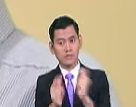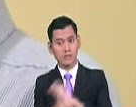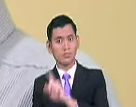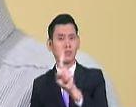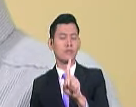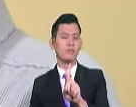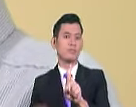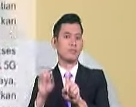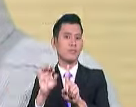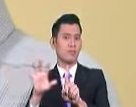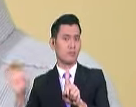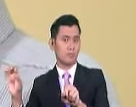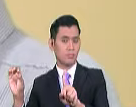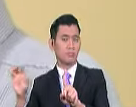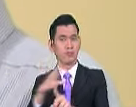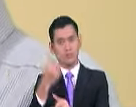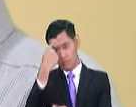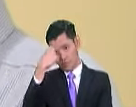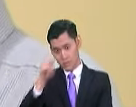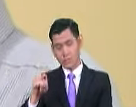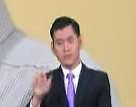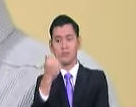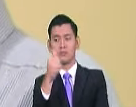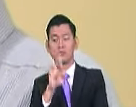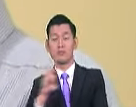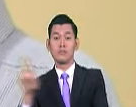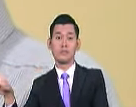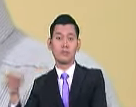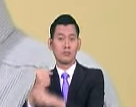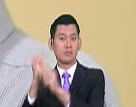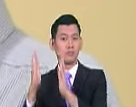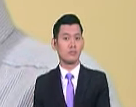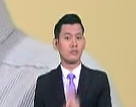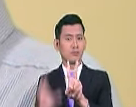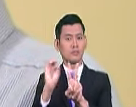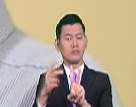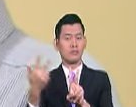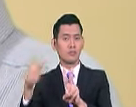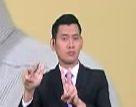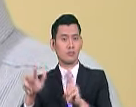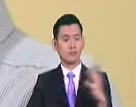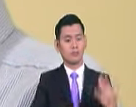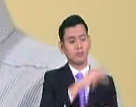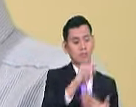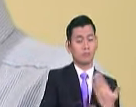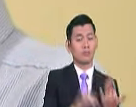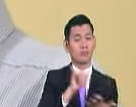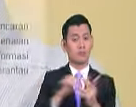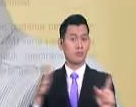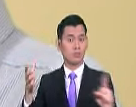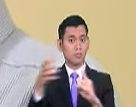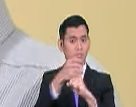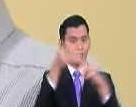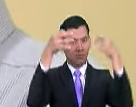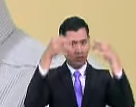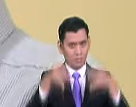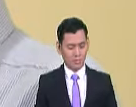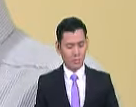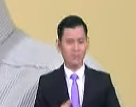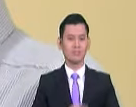setiap 10,000 pekerja pada tahun 2030. Pelan itu merupakan antara keputusan dicapai pada mesyuarat